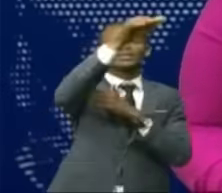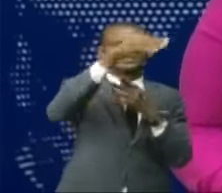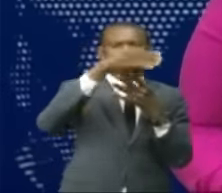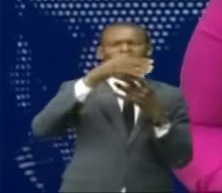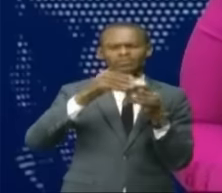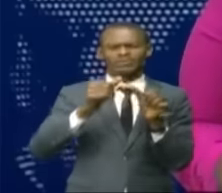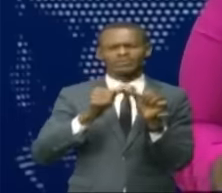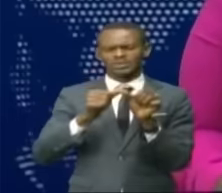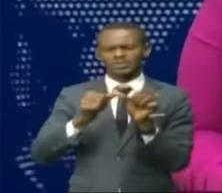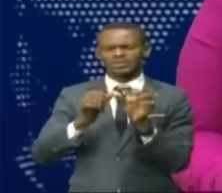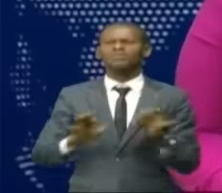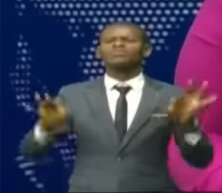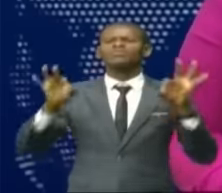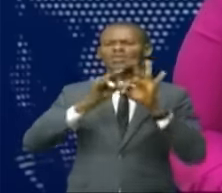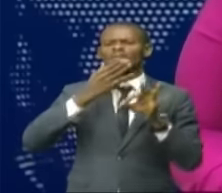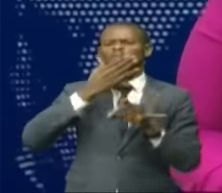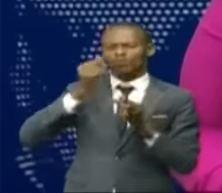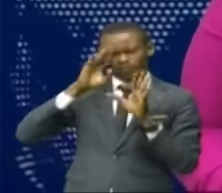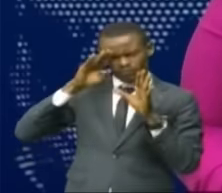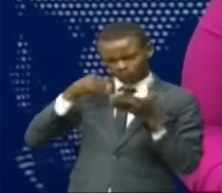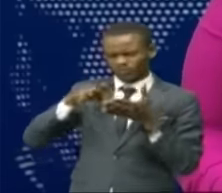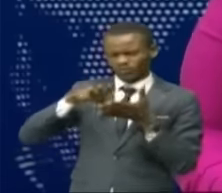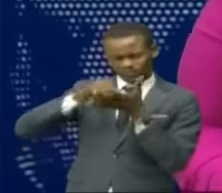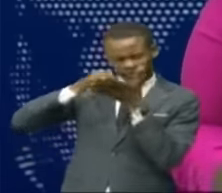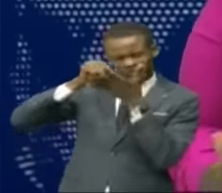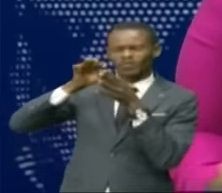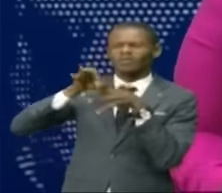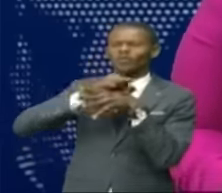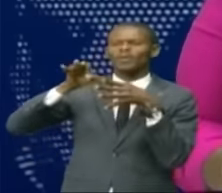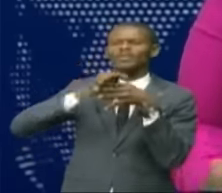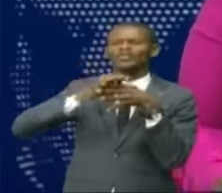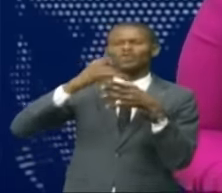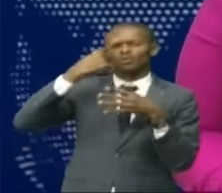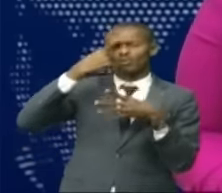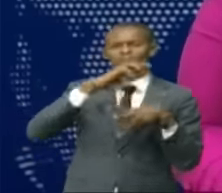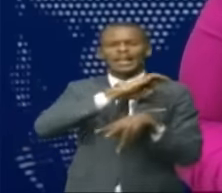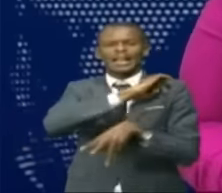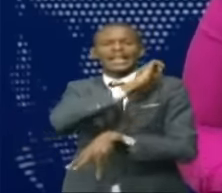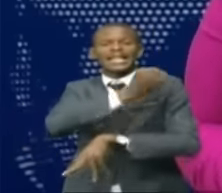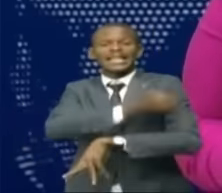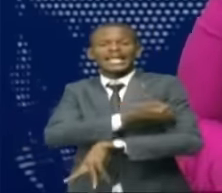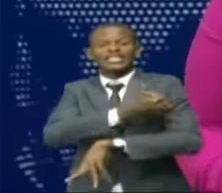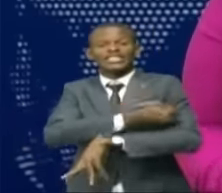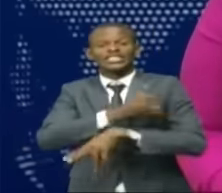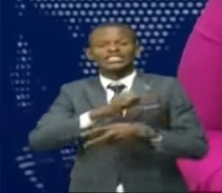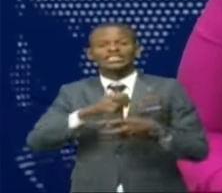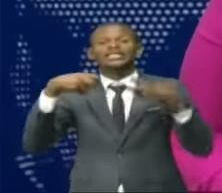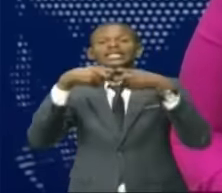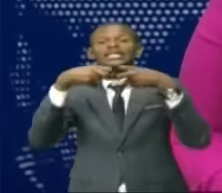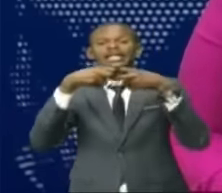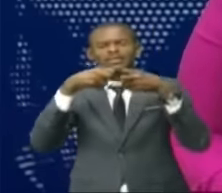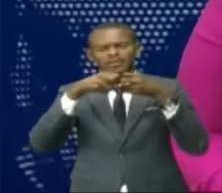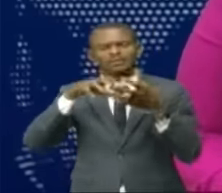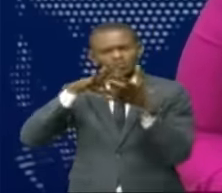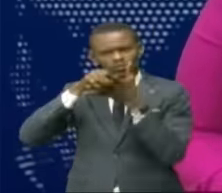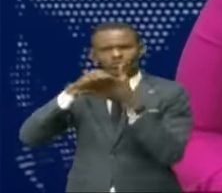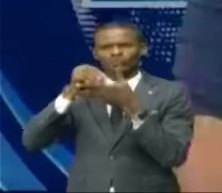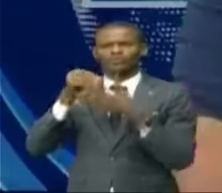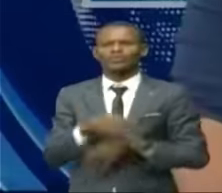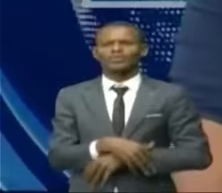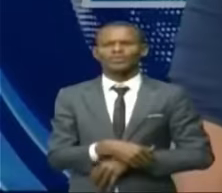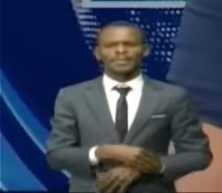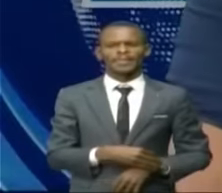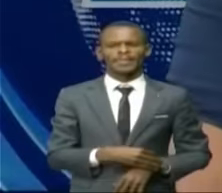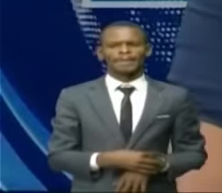pays où l'expertise est avérée, pourquoi ne pas justement prendre cette expertise et la ramener au service de la RDC.